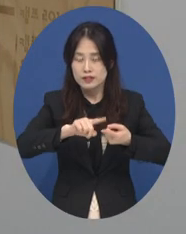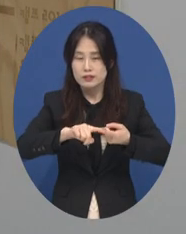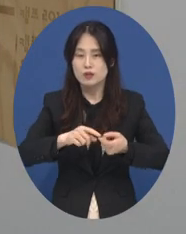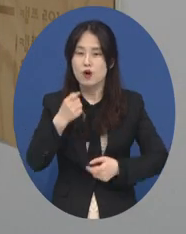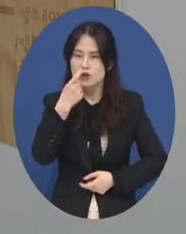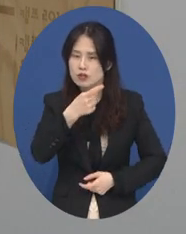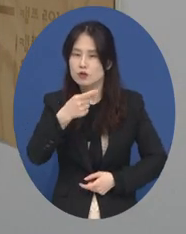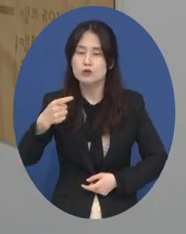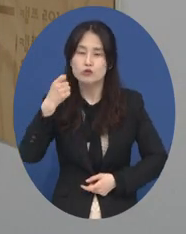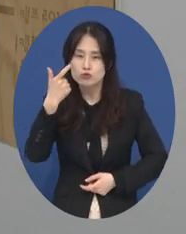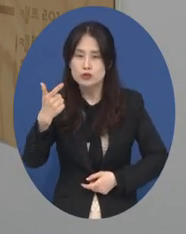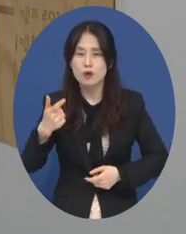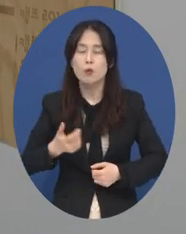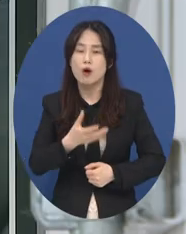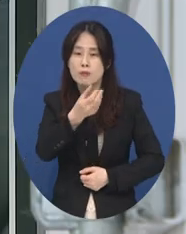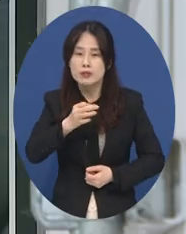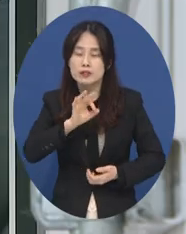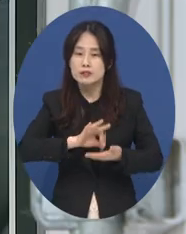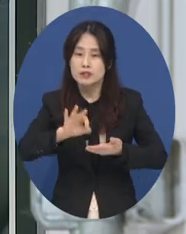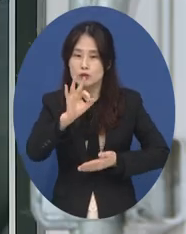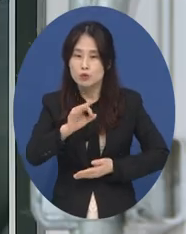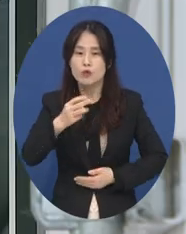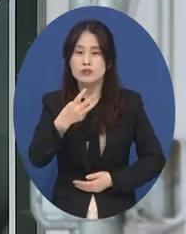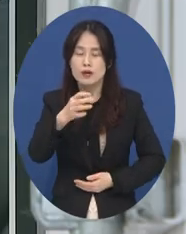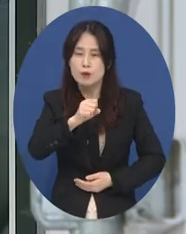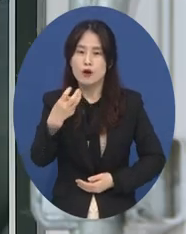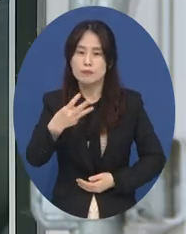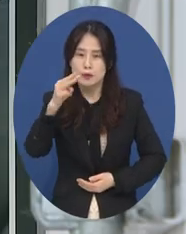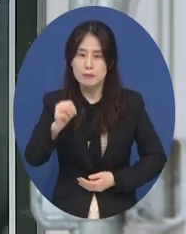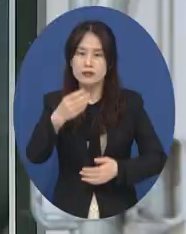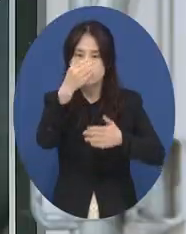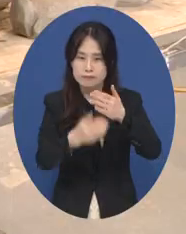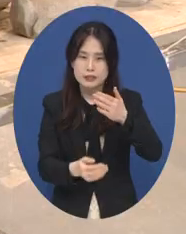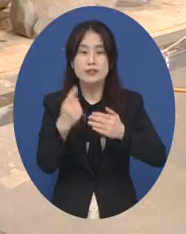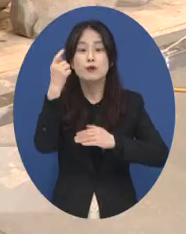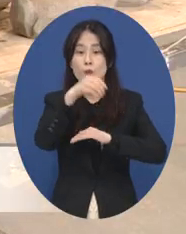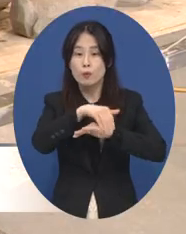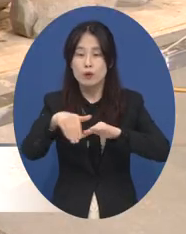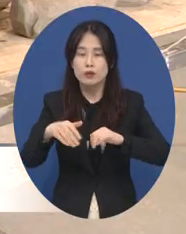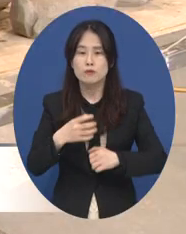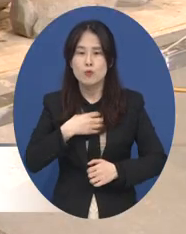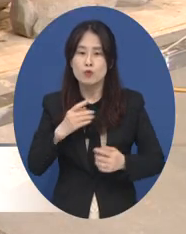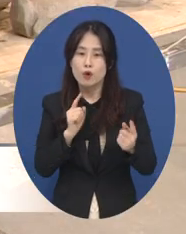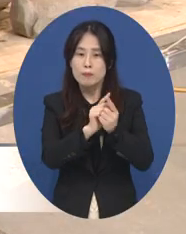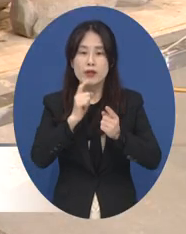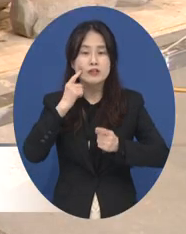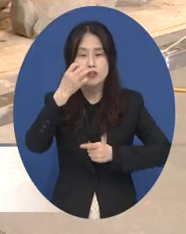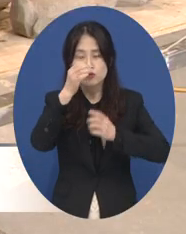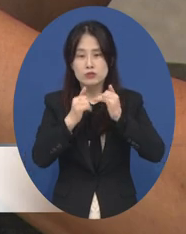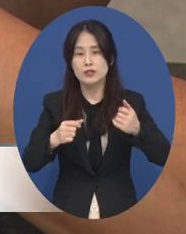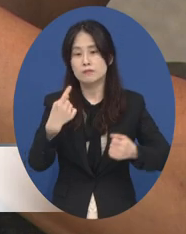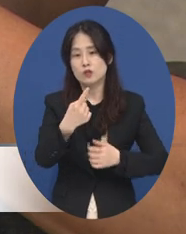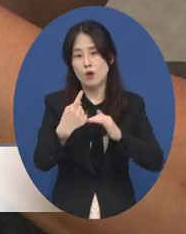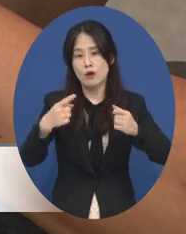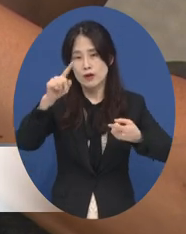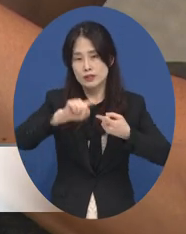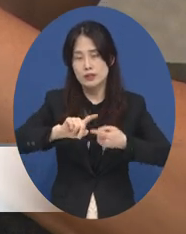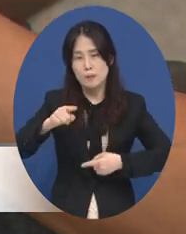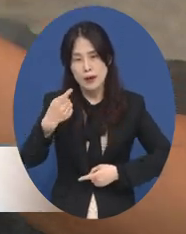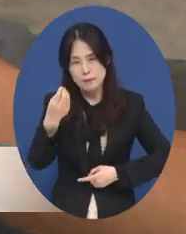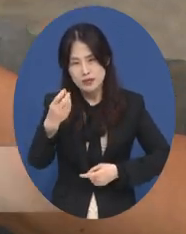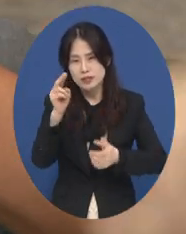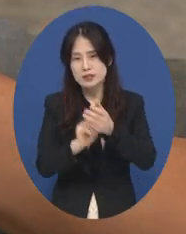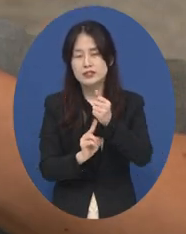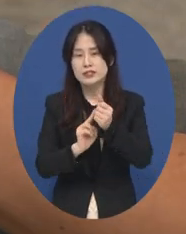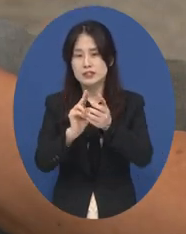1개월에서 6개월분 임대료인 3억 3천여만 원을 면제할 계획입니다. 위기에 처한 예술인 1,000명을 대상으로 100만 원의 기적